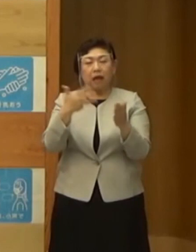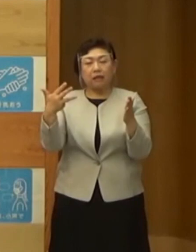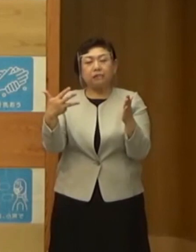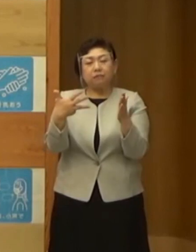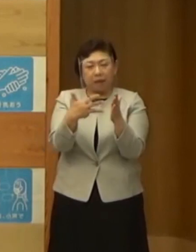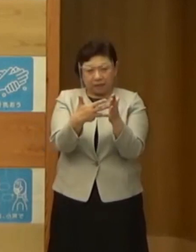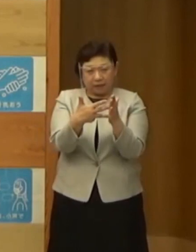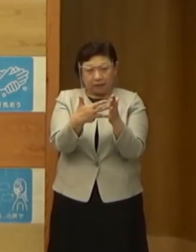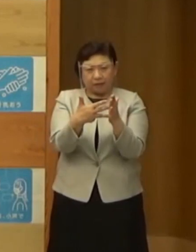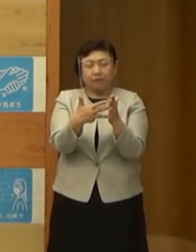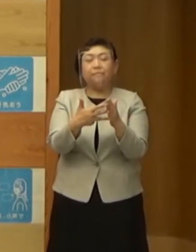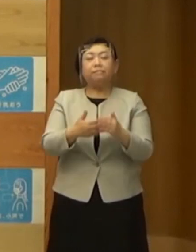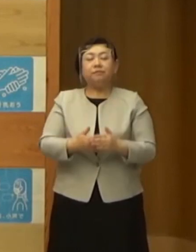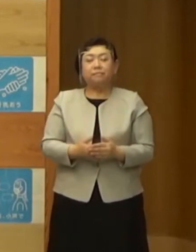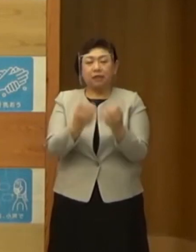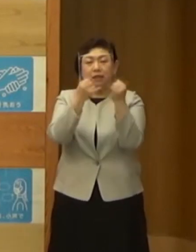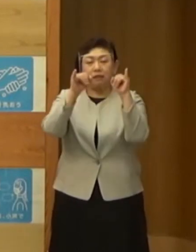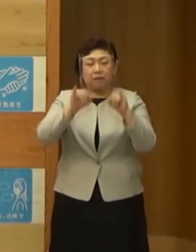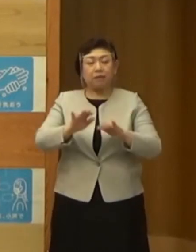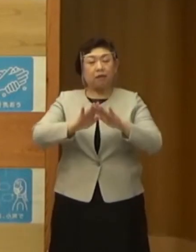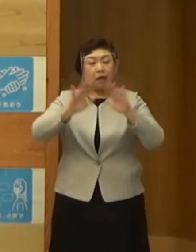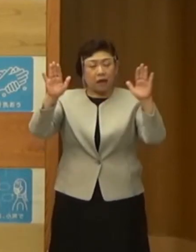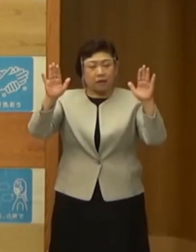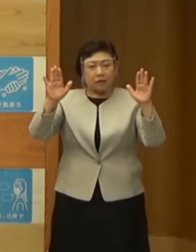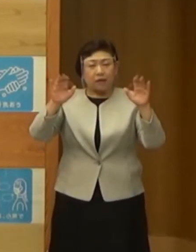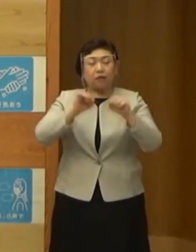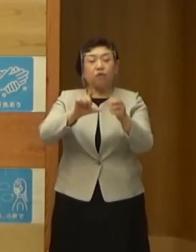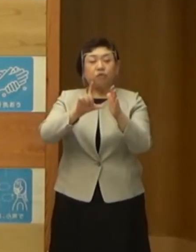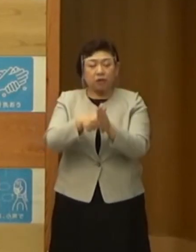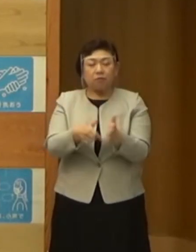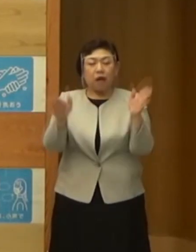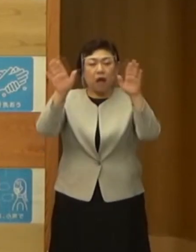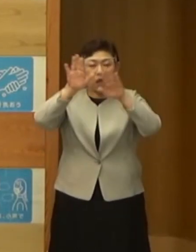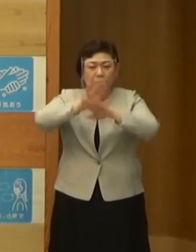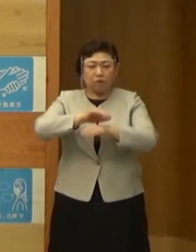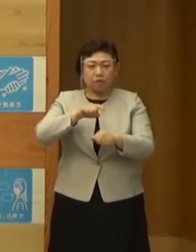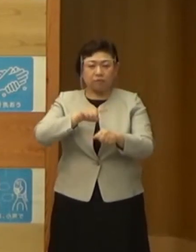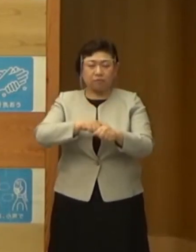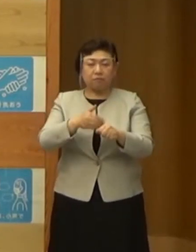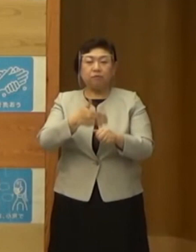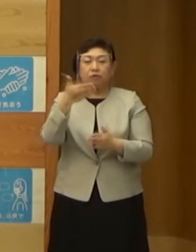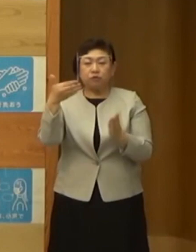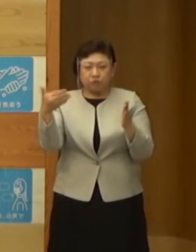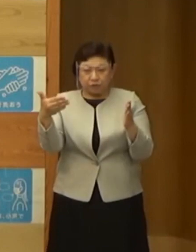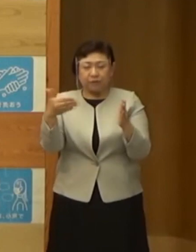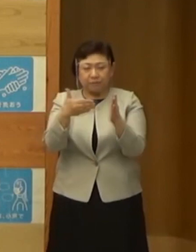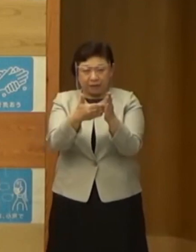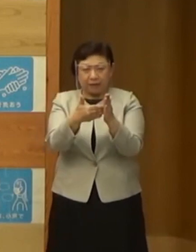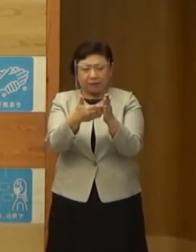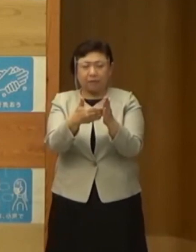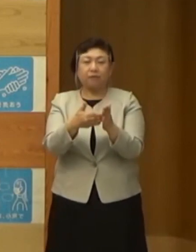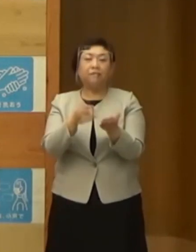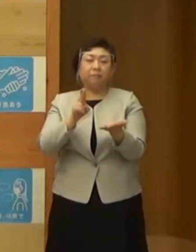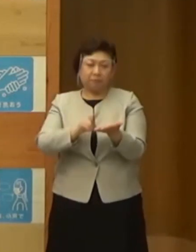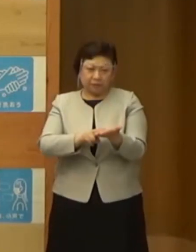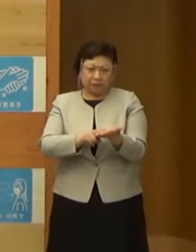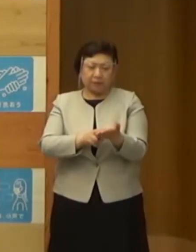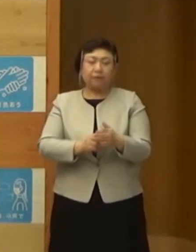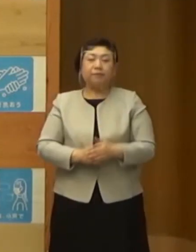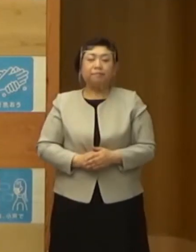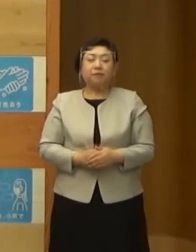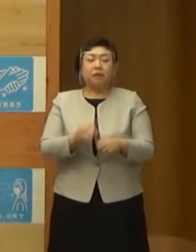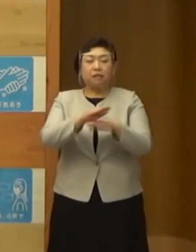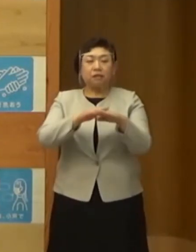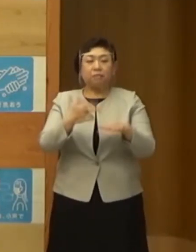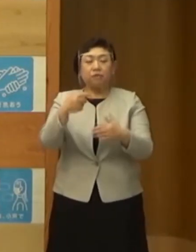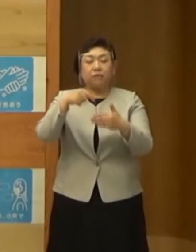させていただき、イベントの開催等がある場合には夜9時までとさせていただきます。札幌